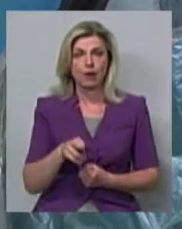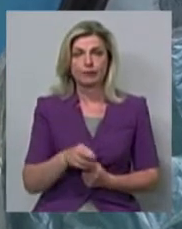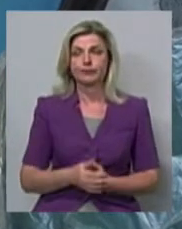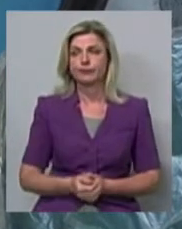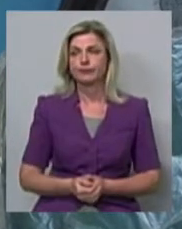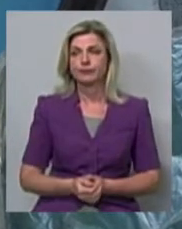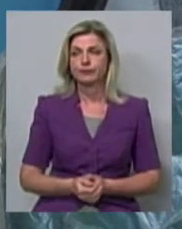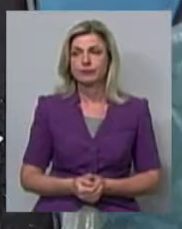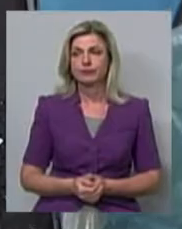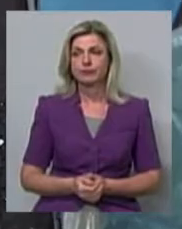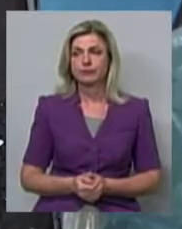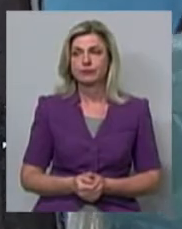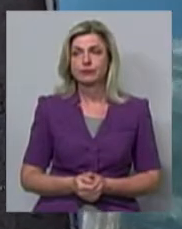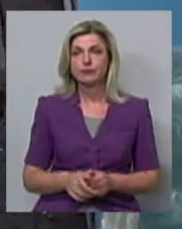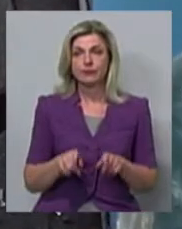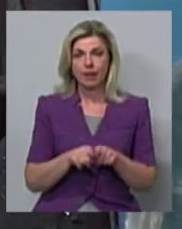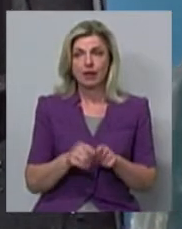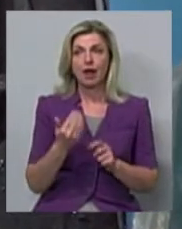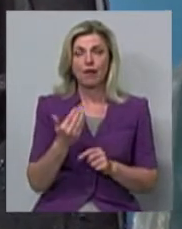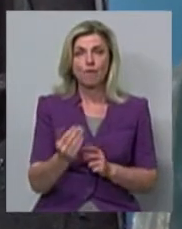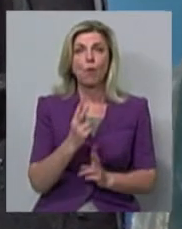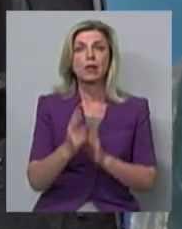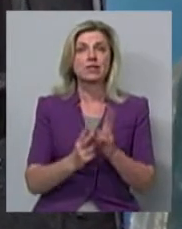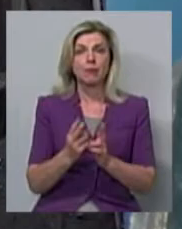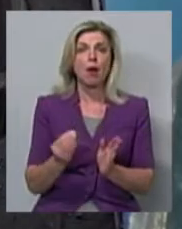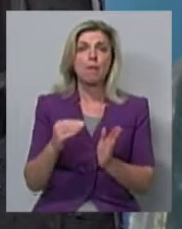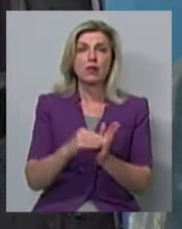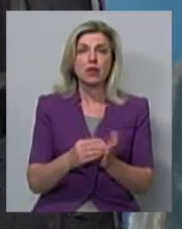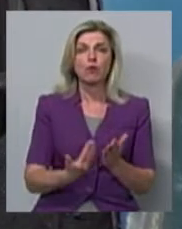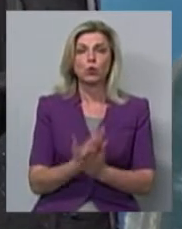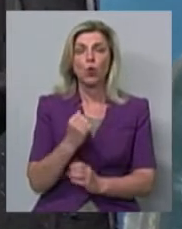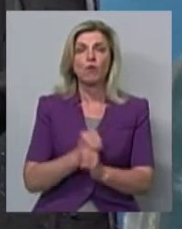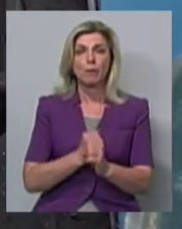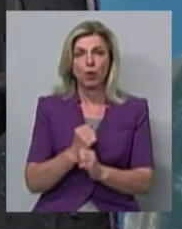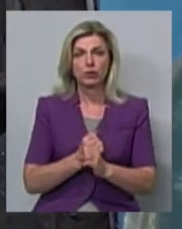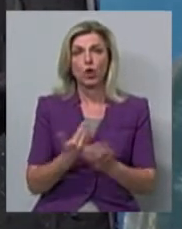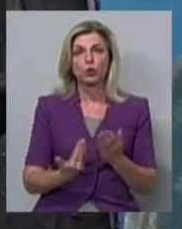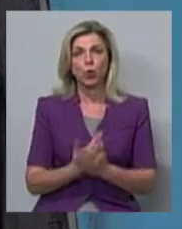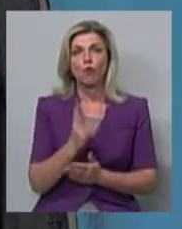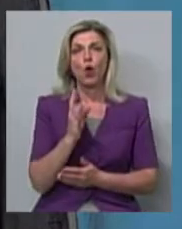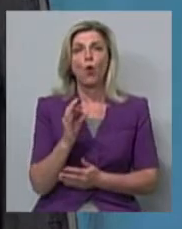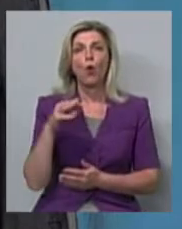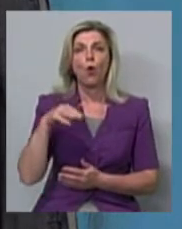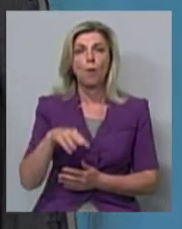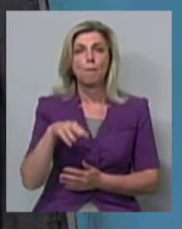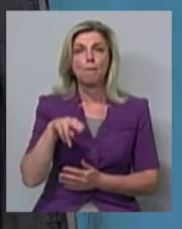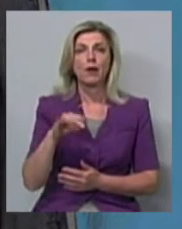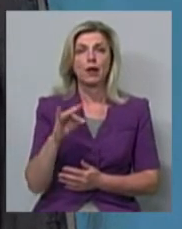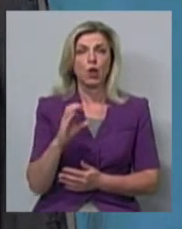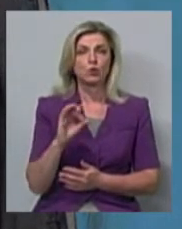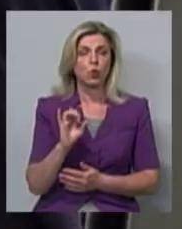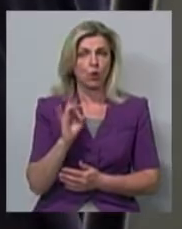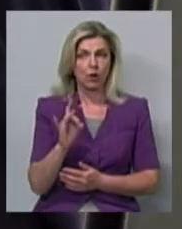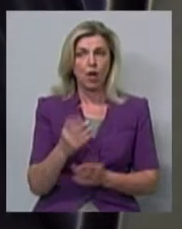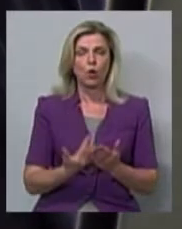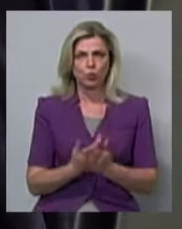Так его преобразили. Поставили новый двигатель, новый компрессор. Это сам блок управления. Вот